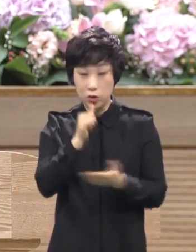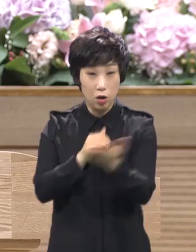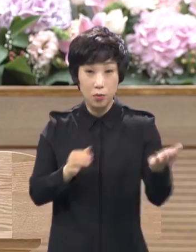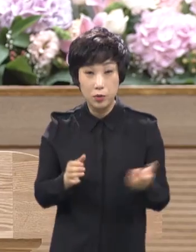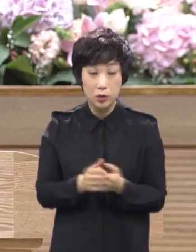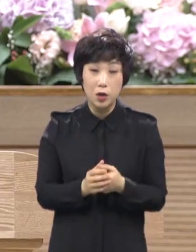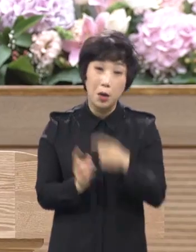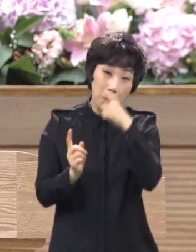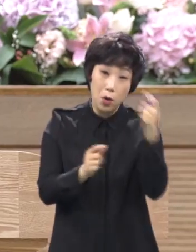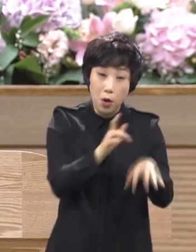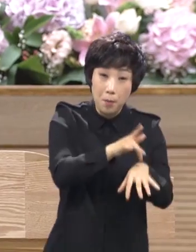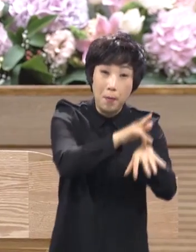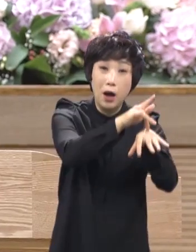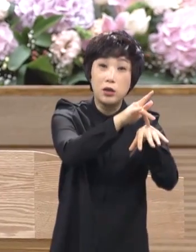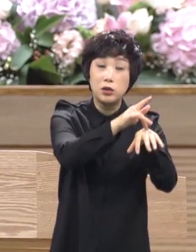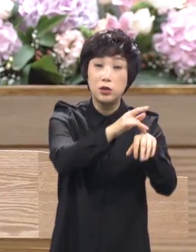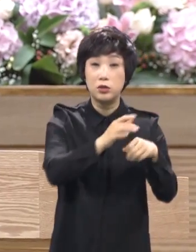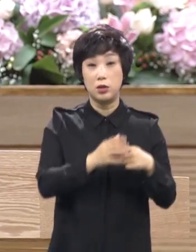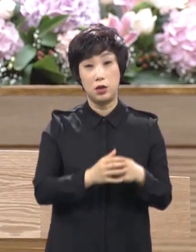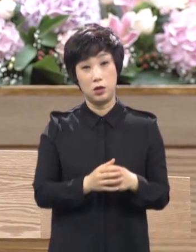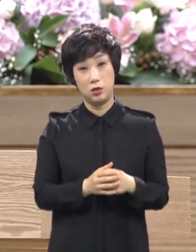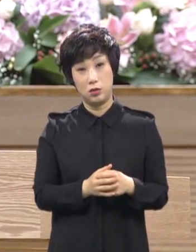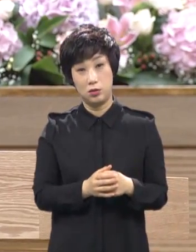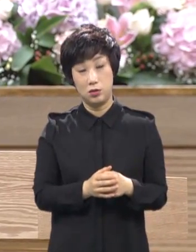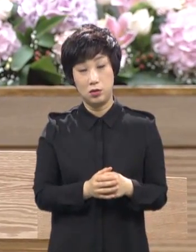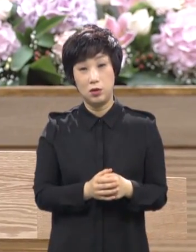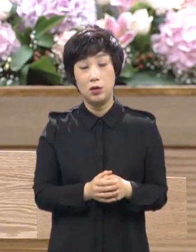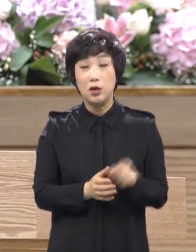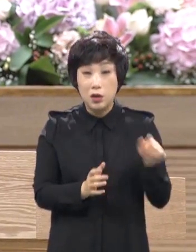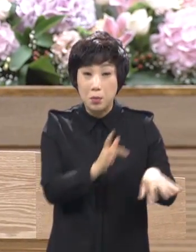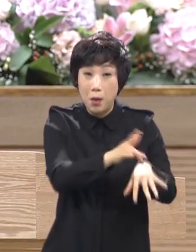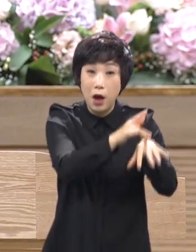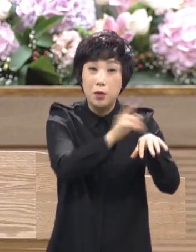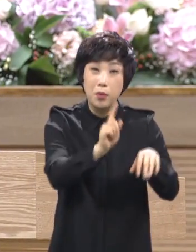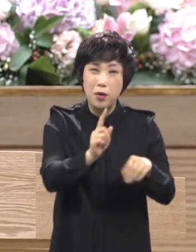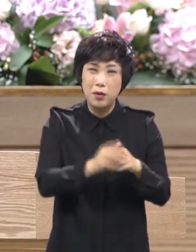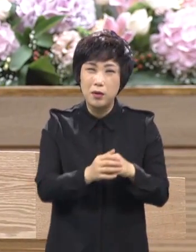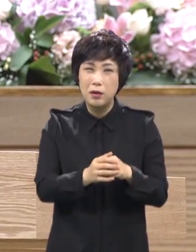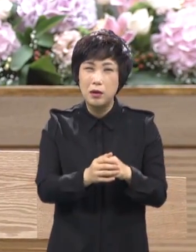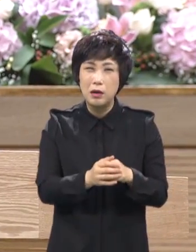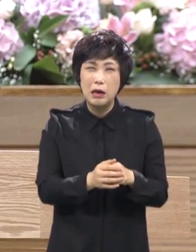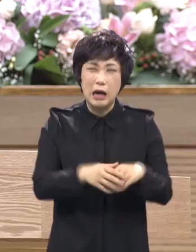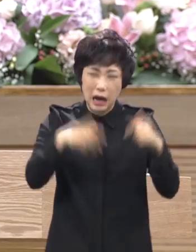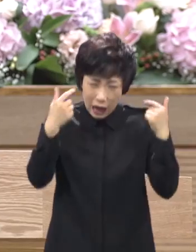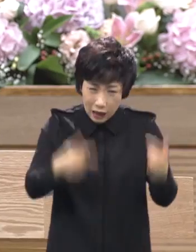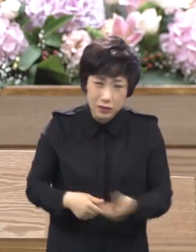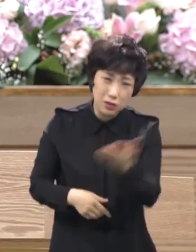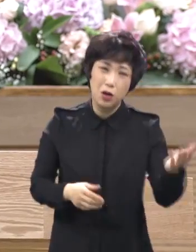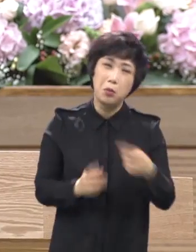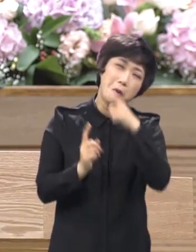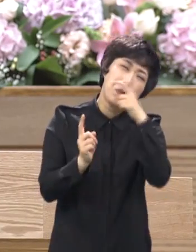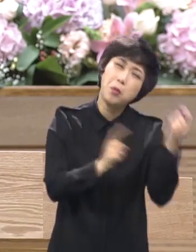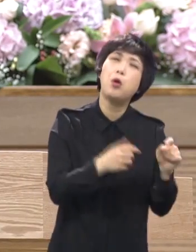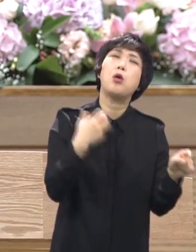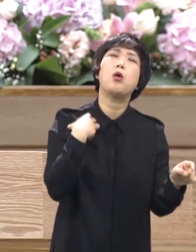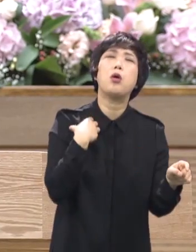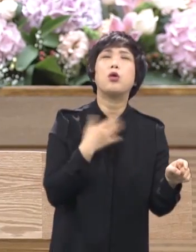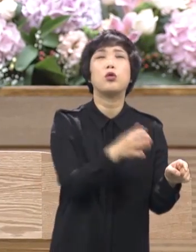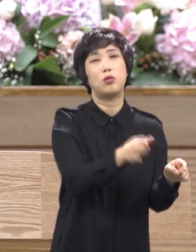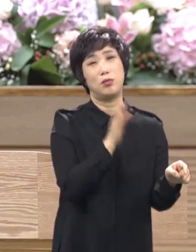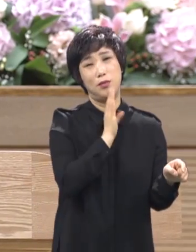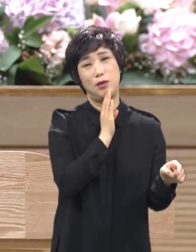또 저희를 미혹하는 마귀가, 마귀는 어떻든 미혹하는